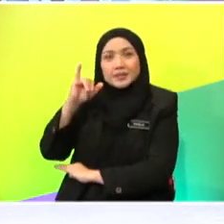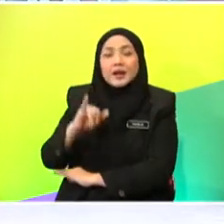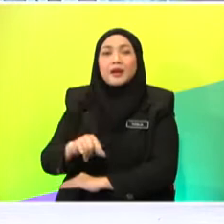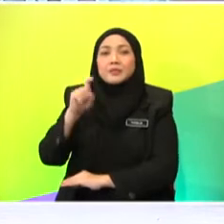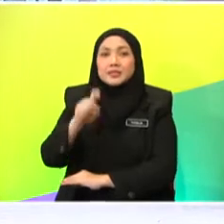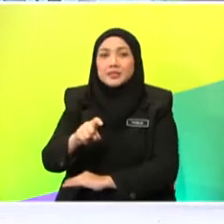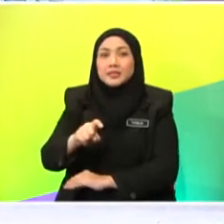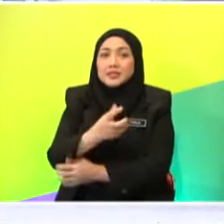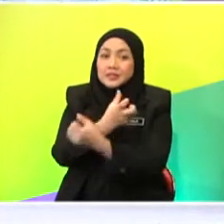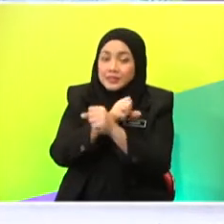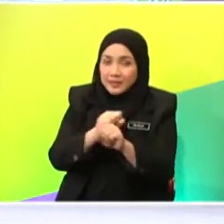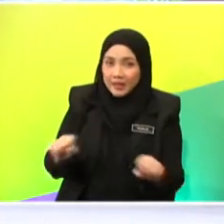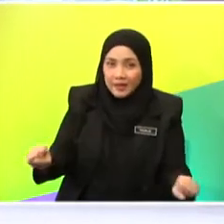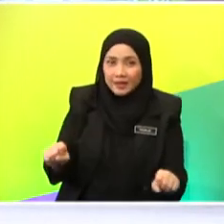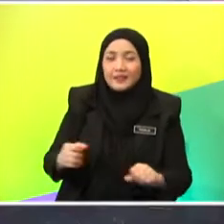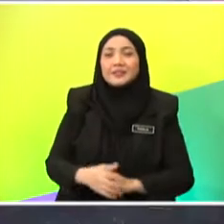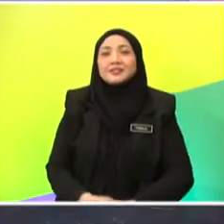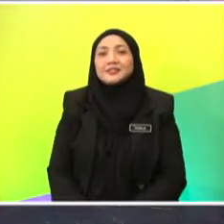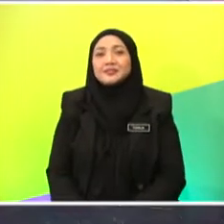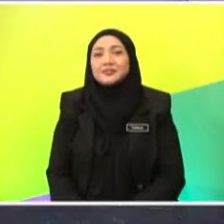Oke boleh Oke